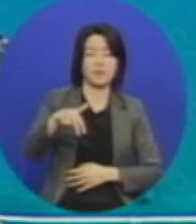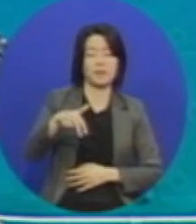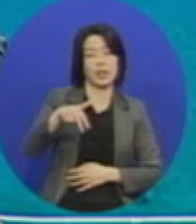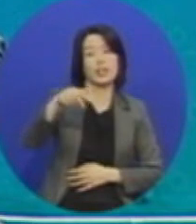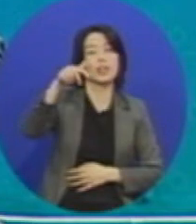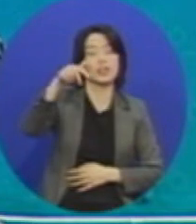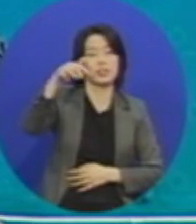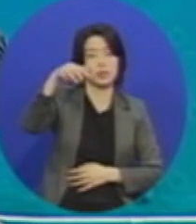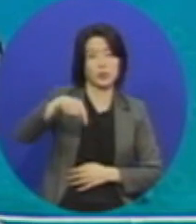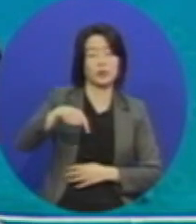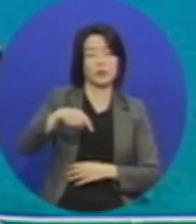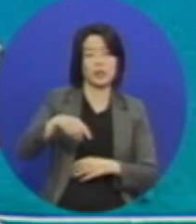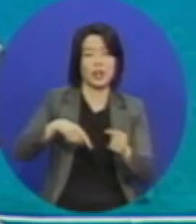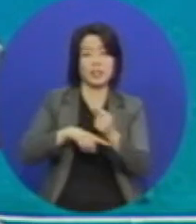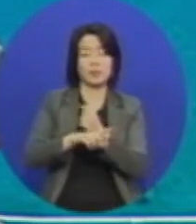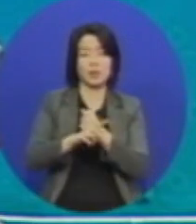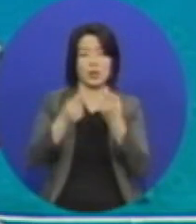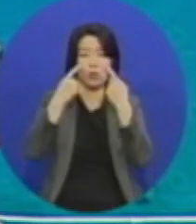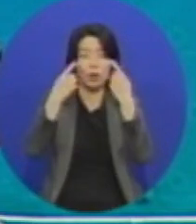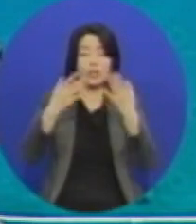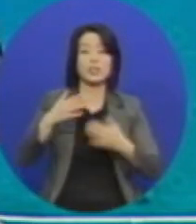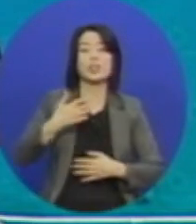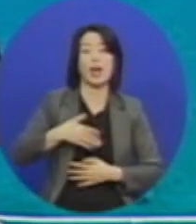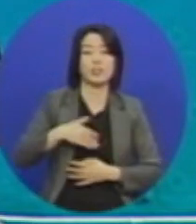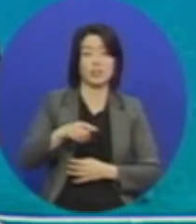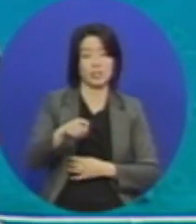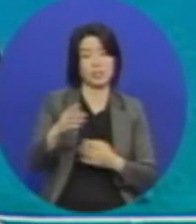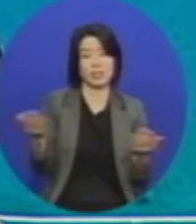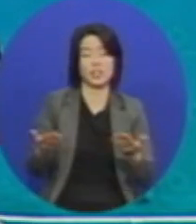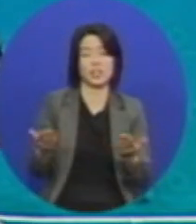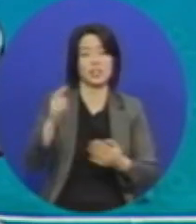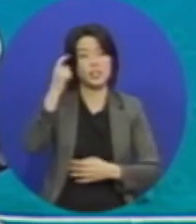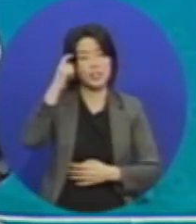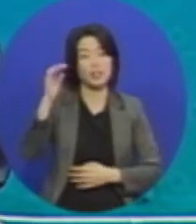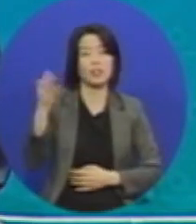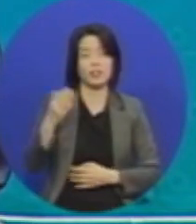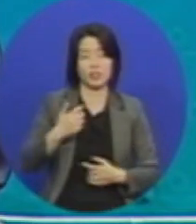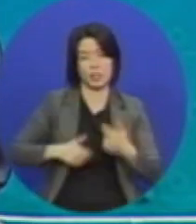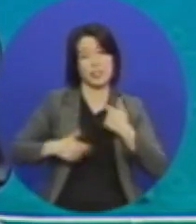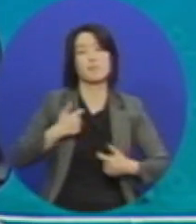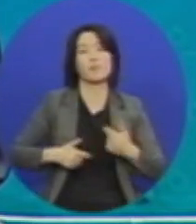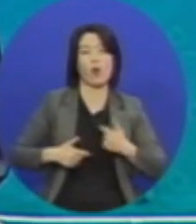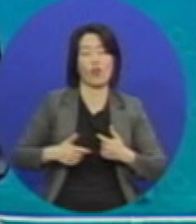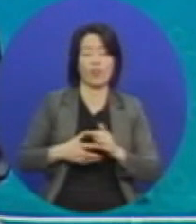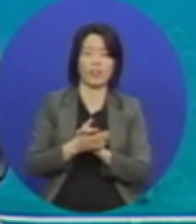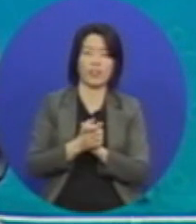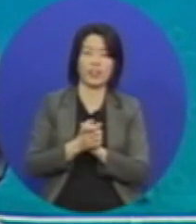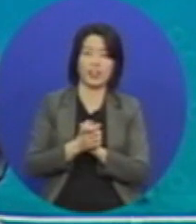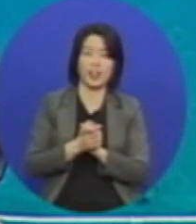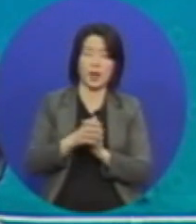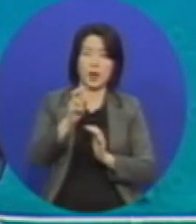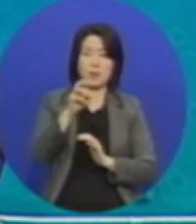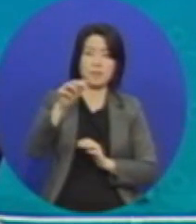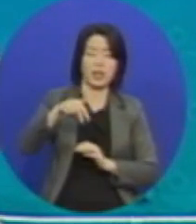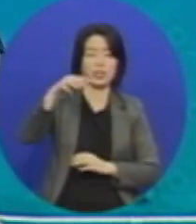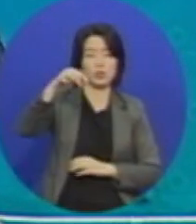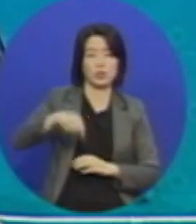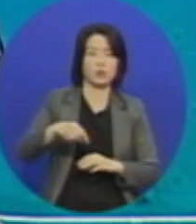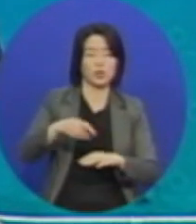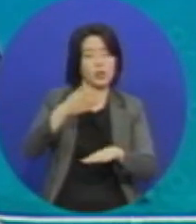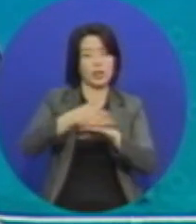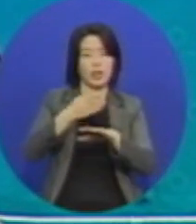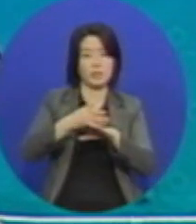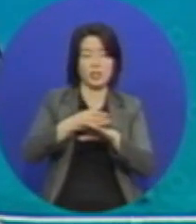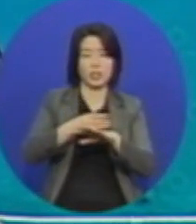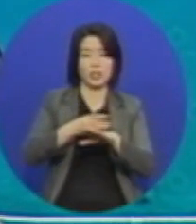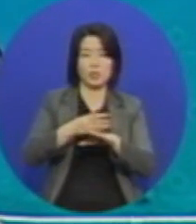원금에 의미를 정확히 꿰뚫어 않은 일이라고 생각이 들어 기뻐요 맥주 감사한 껌이 축복의